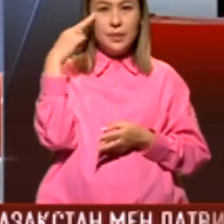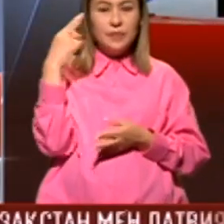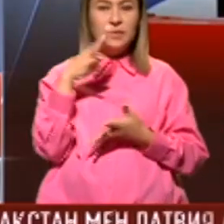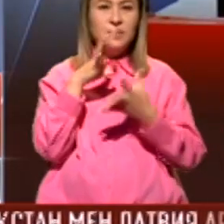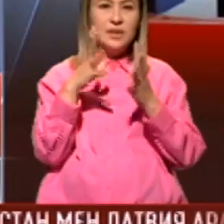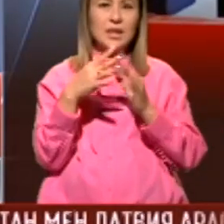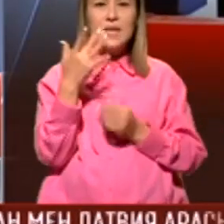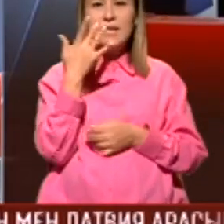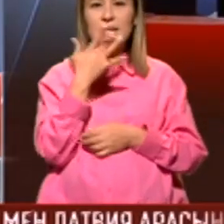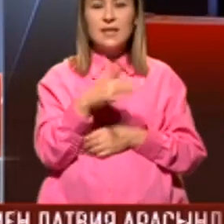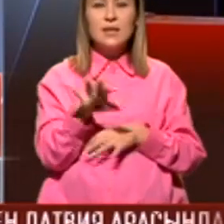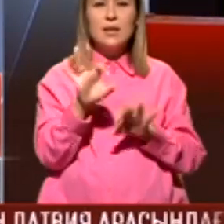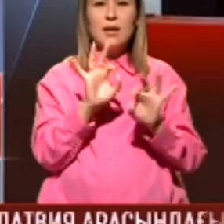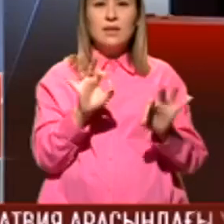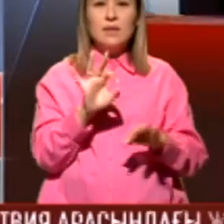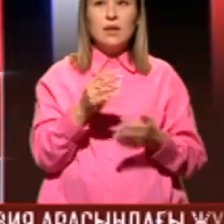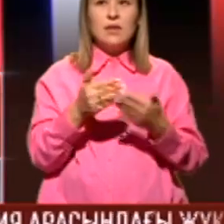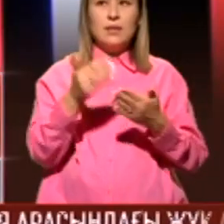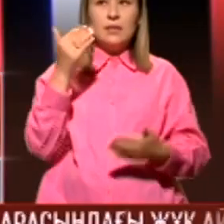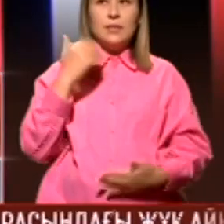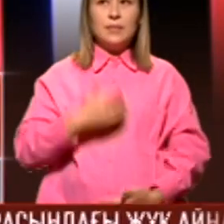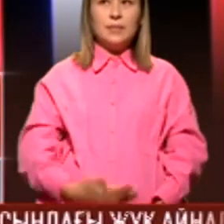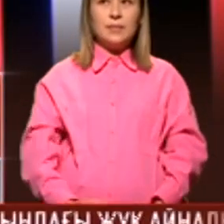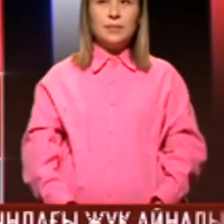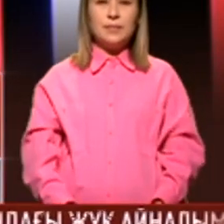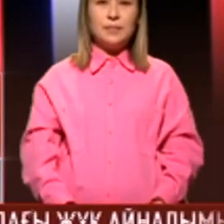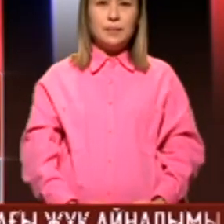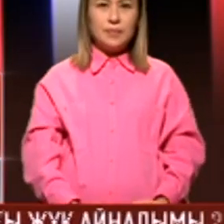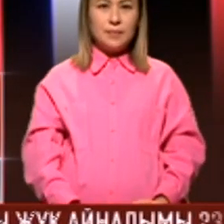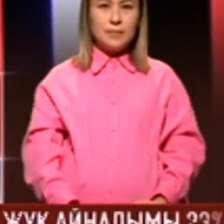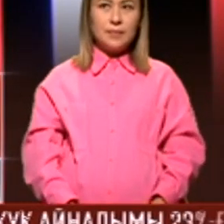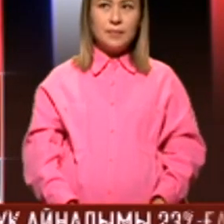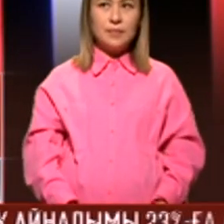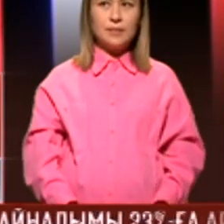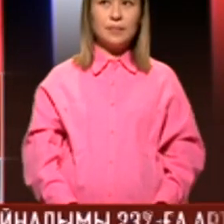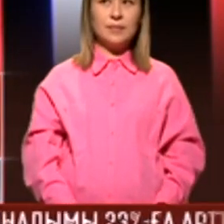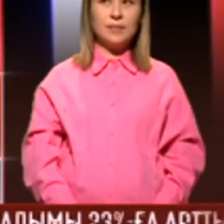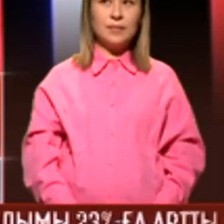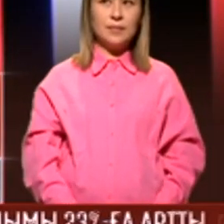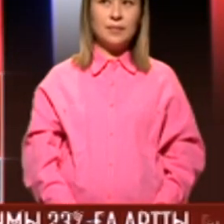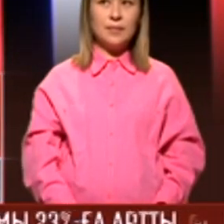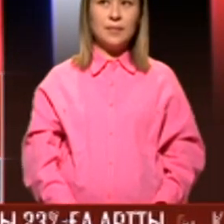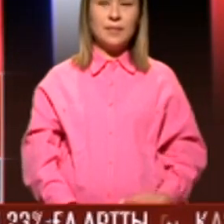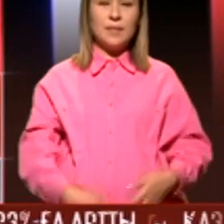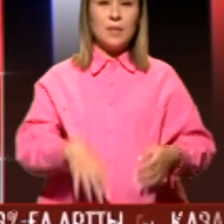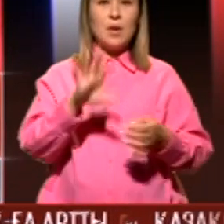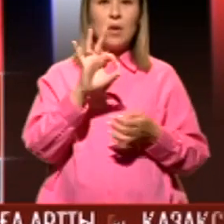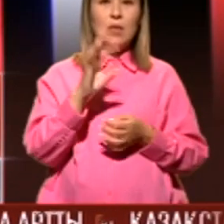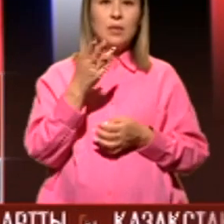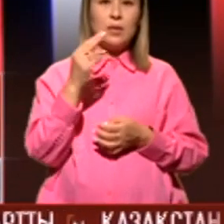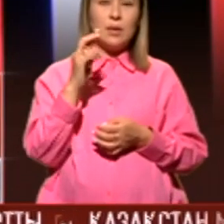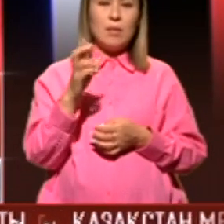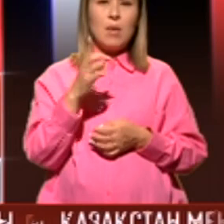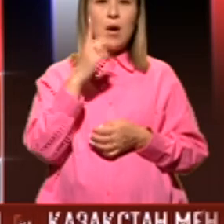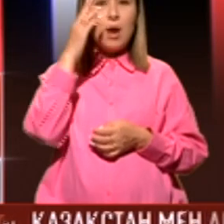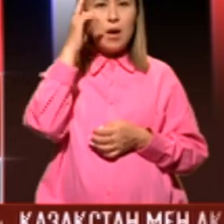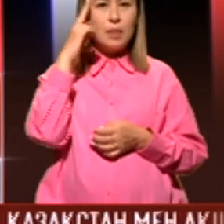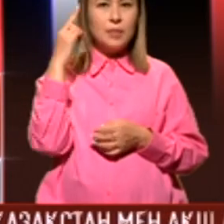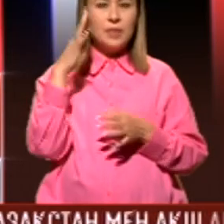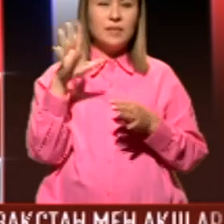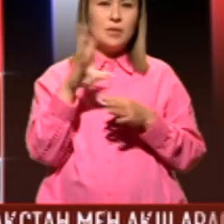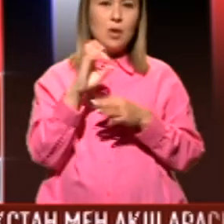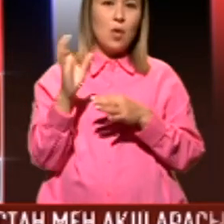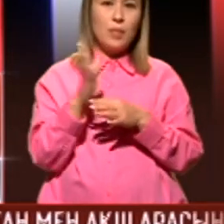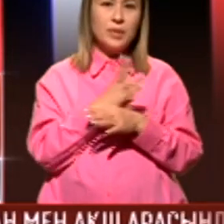саясатшылары соғысқа. Эфир алдында айтқан әңгімелер айтылмасын деп. Жоқ, өзіңіз сөзіңіздің ортаңызда айттыңыз. ОДКБ-дан шығу керек Армения бізге